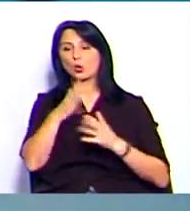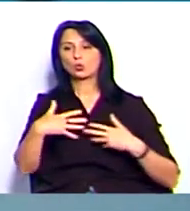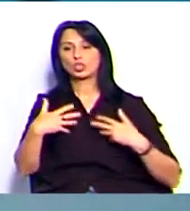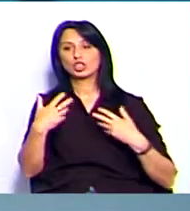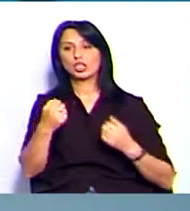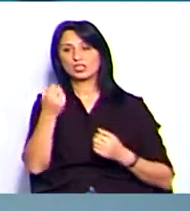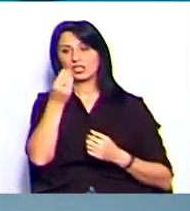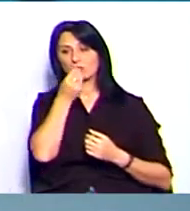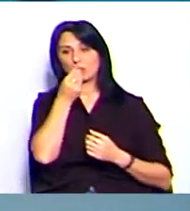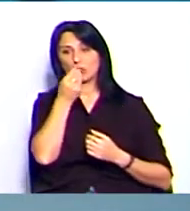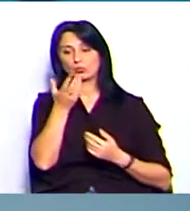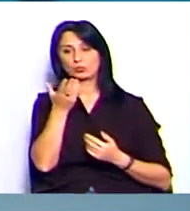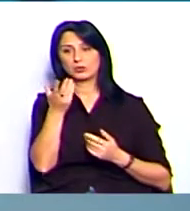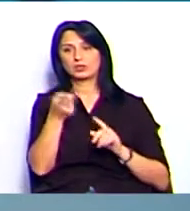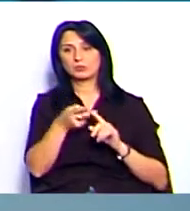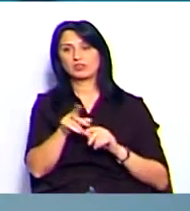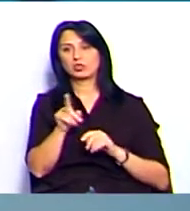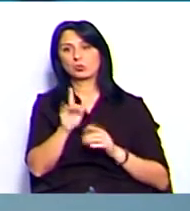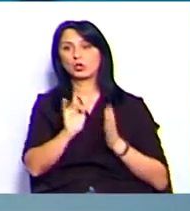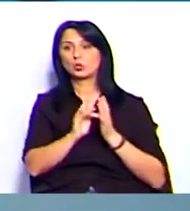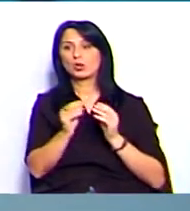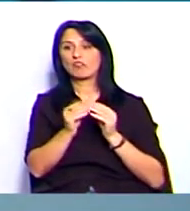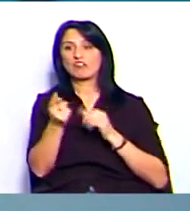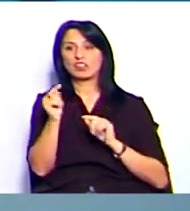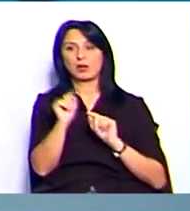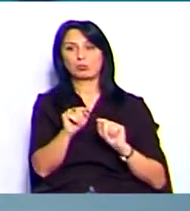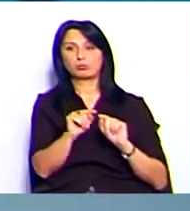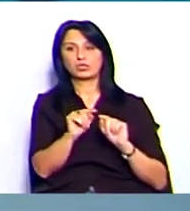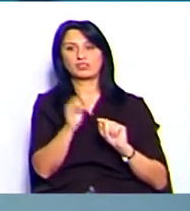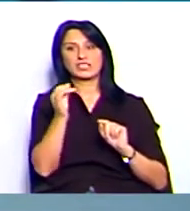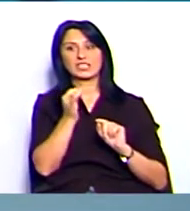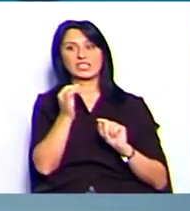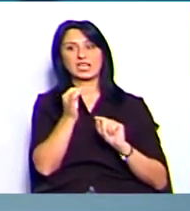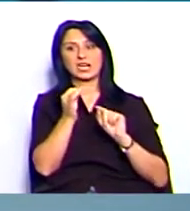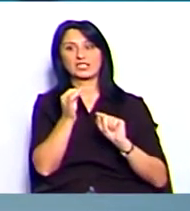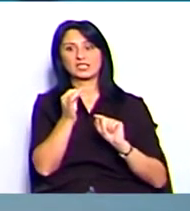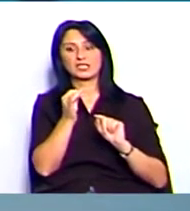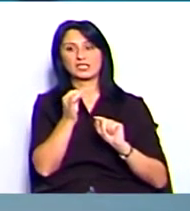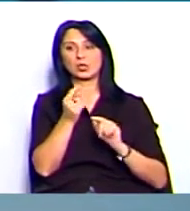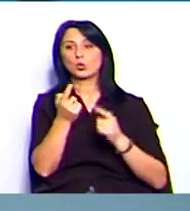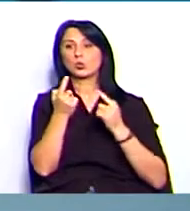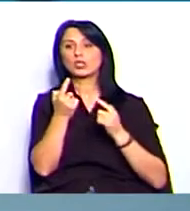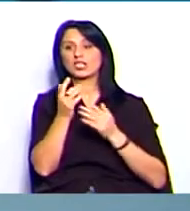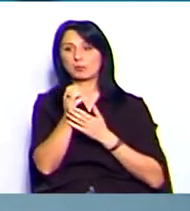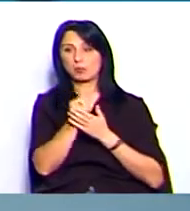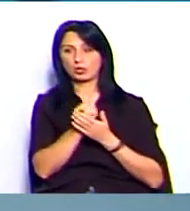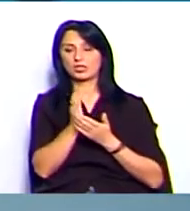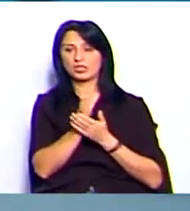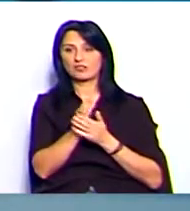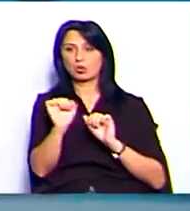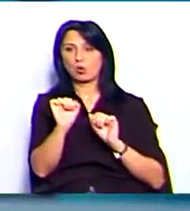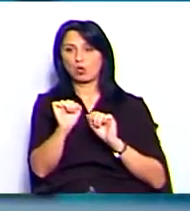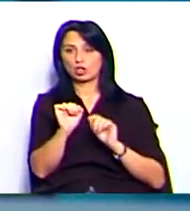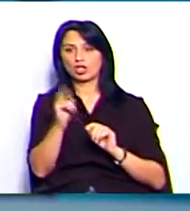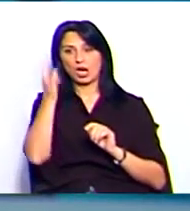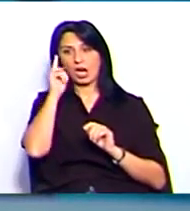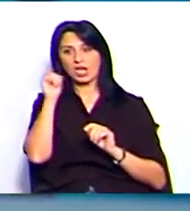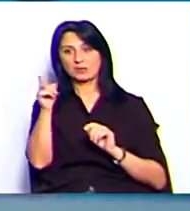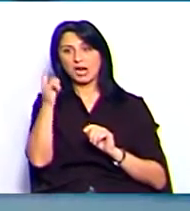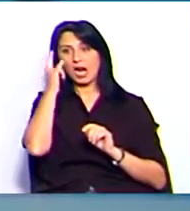ჯანსაღი პროდუქტი იმისათვის, რომ ტურისტი კვლავ დაბრუნდეს და ინტერესი საკმაოდ დიდია და უდიდესი პოტენციალი არის როგორც გორში, ასევე